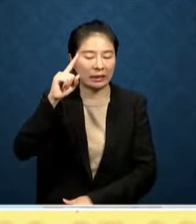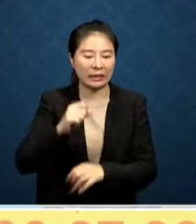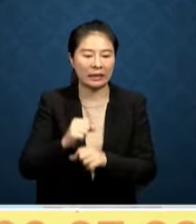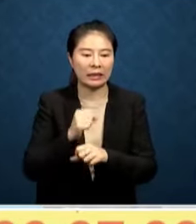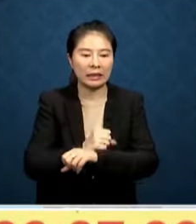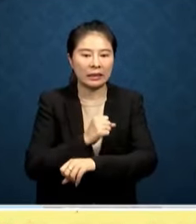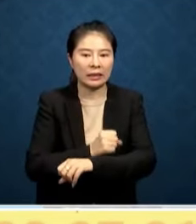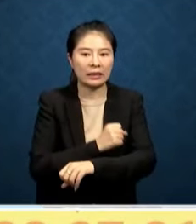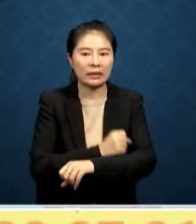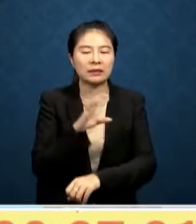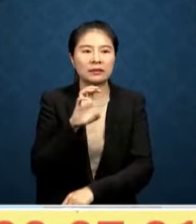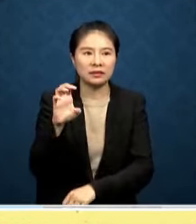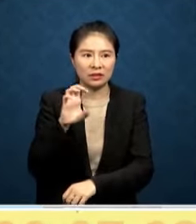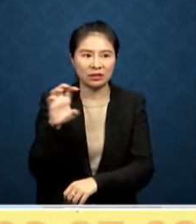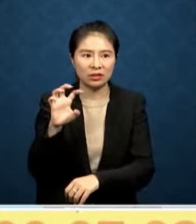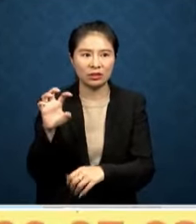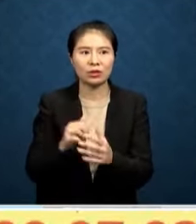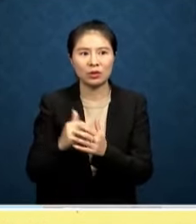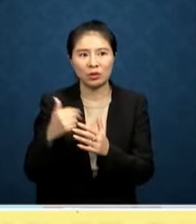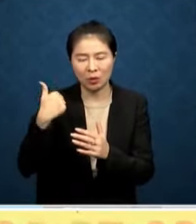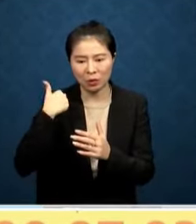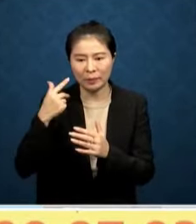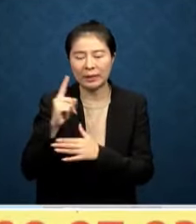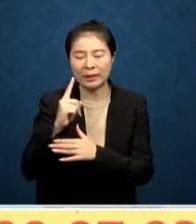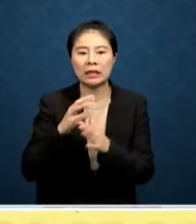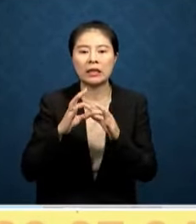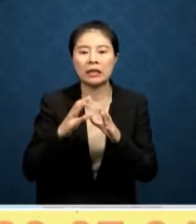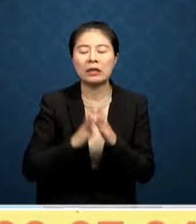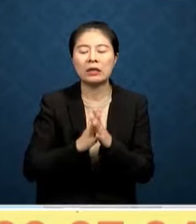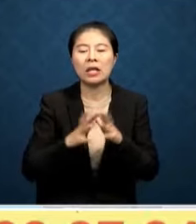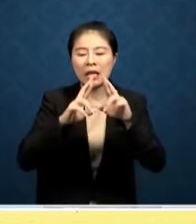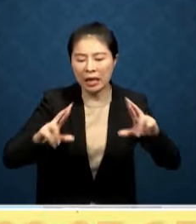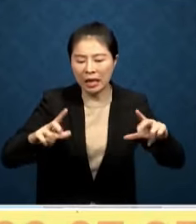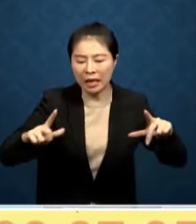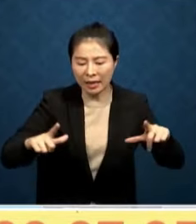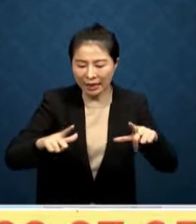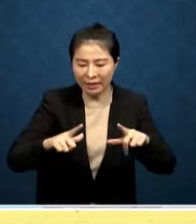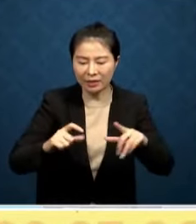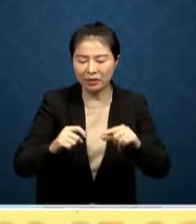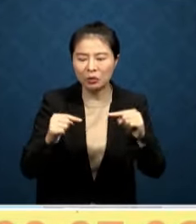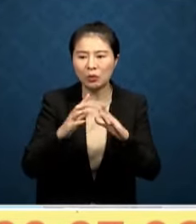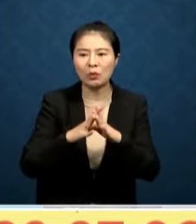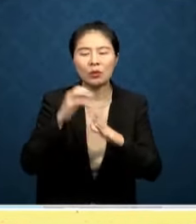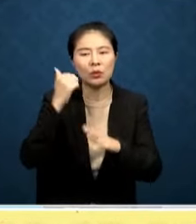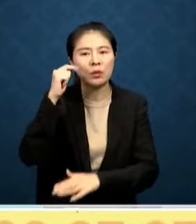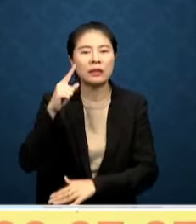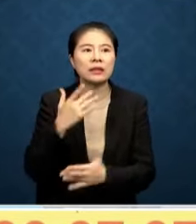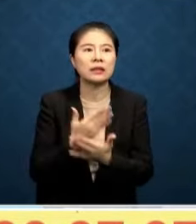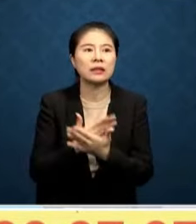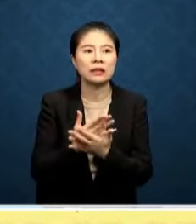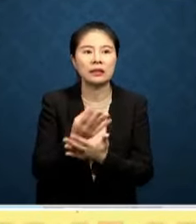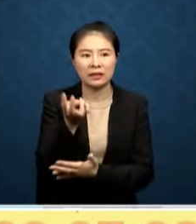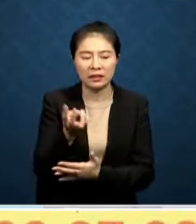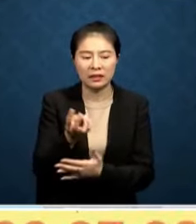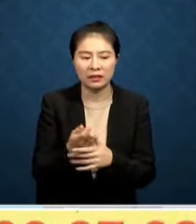ทั้งหมดของแรงงานด้วยซ้ำไปนะครับแน่นอนว่าธุรกิจที่เป็นขนาดเล็กเนี่ยอาจจะกระทบเยอะท่านรัฐมนตรีก็คงเตรียมมาตรการในการรับมือแหละครับ